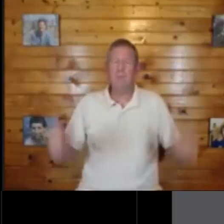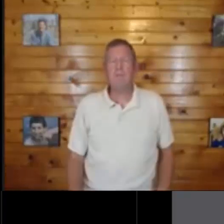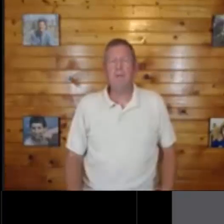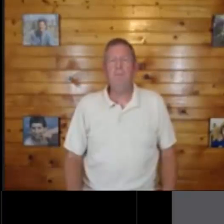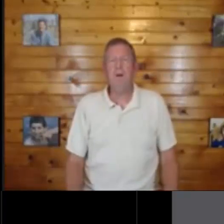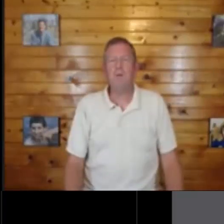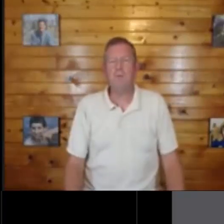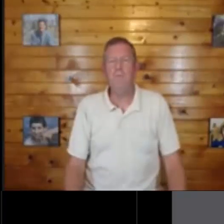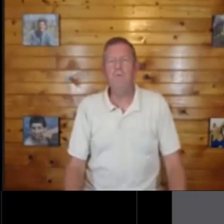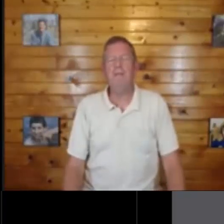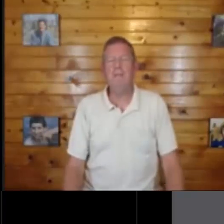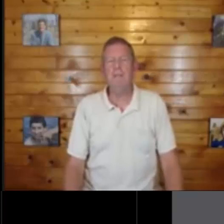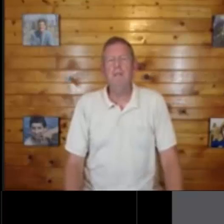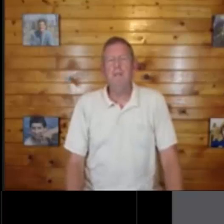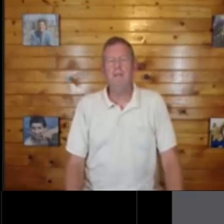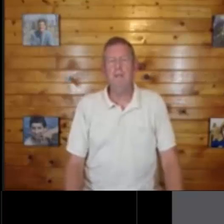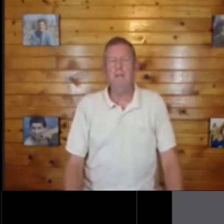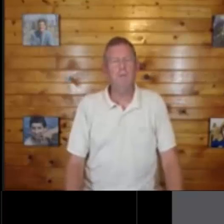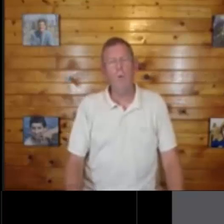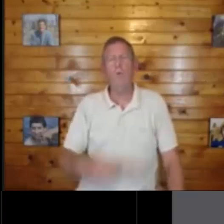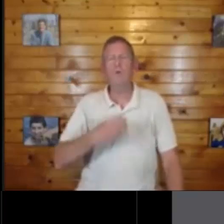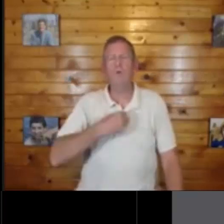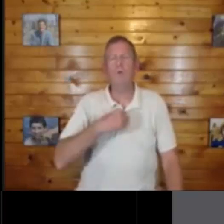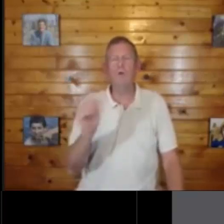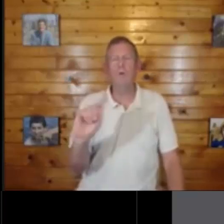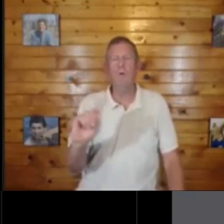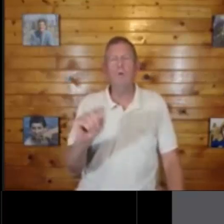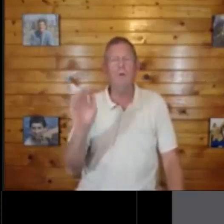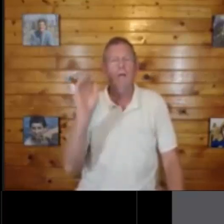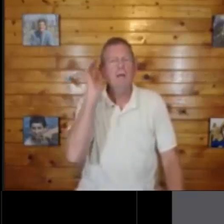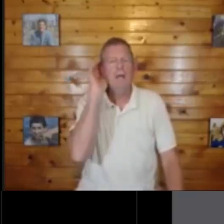Hélas, je pense que la plupart d'entre vous avez dit non, je